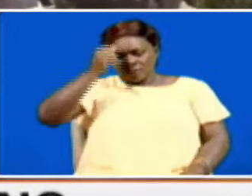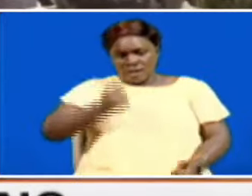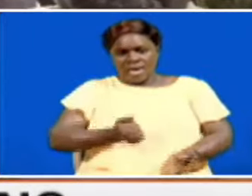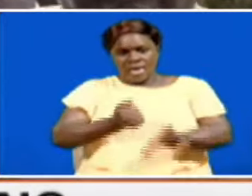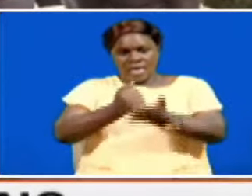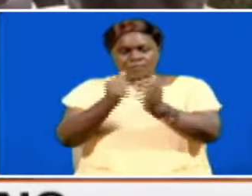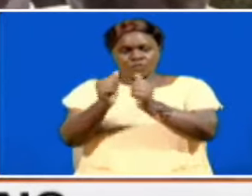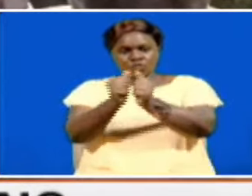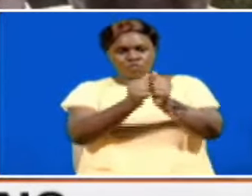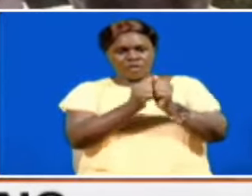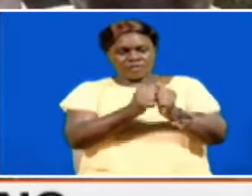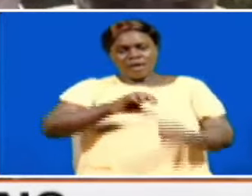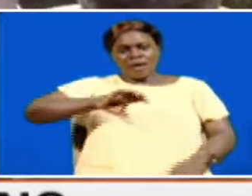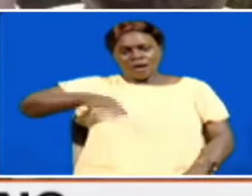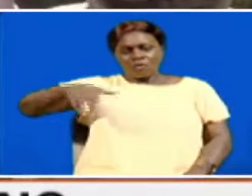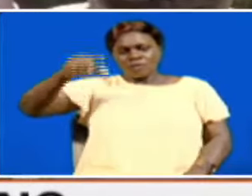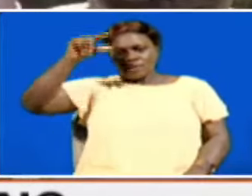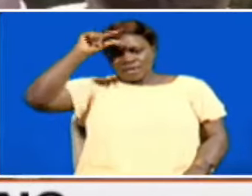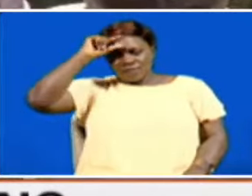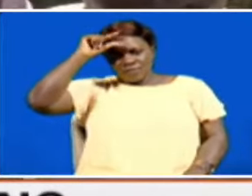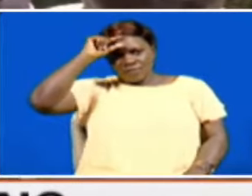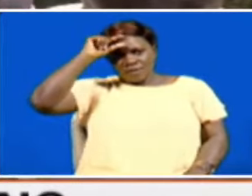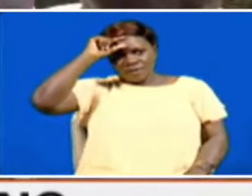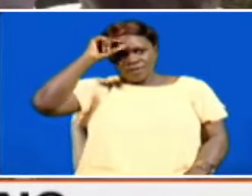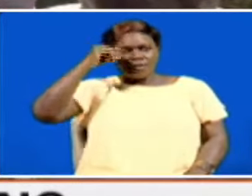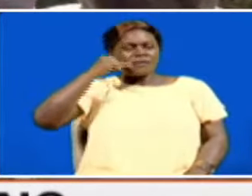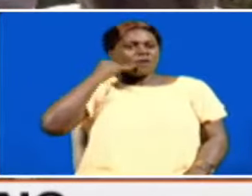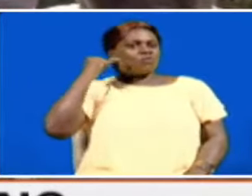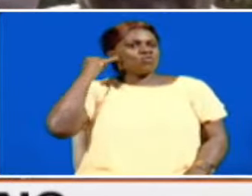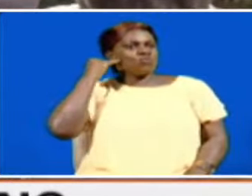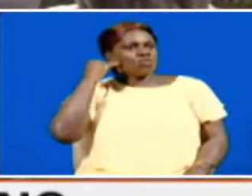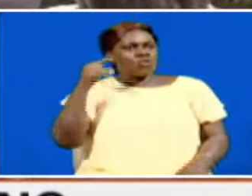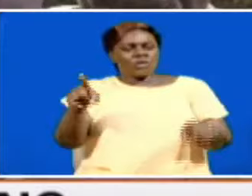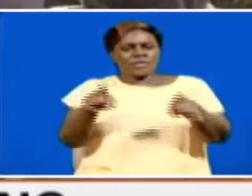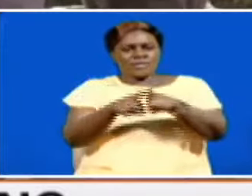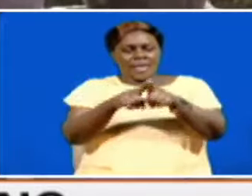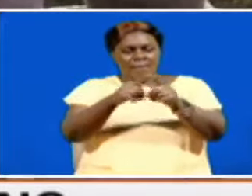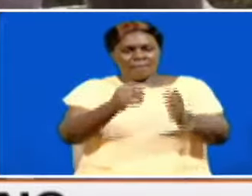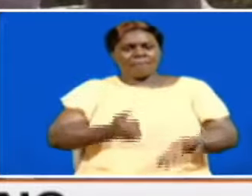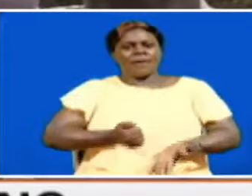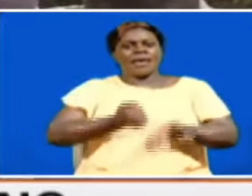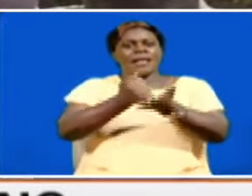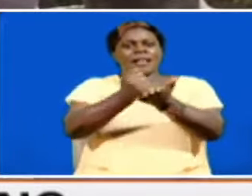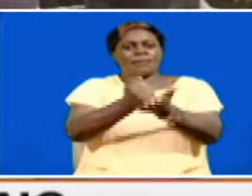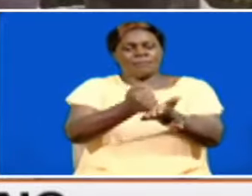pamoja na county government wa Nakuru vile vile watusaidie kwa